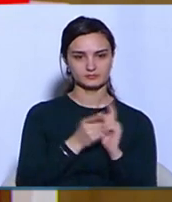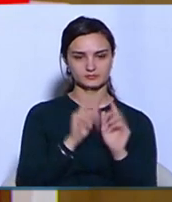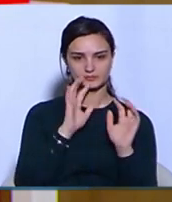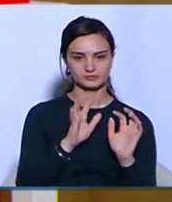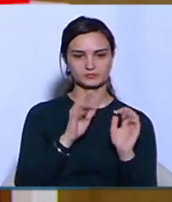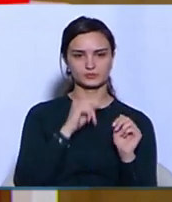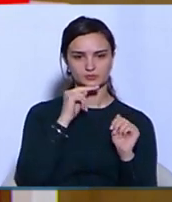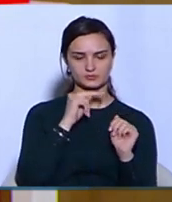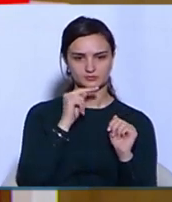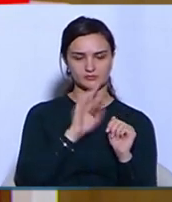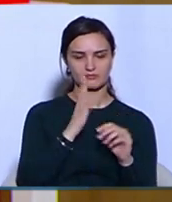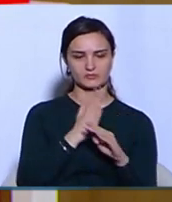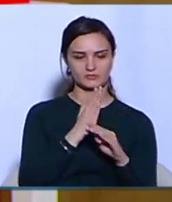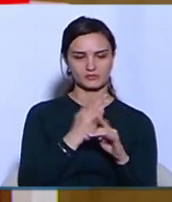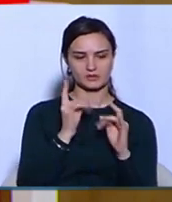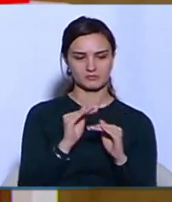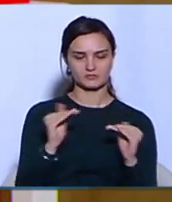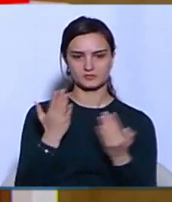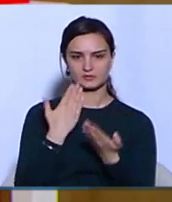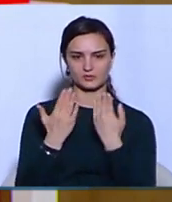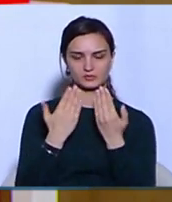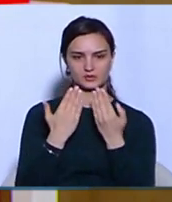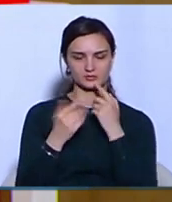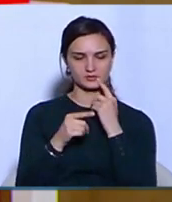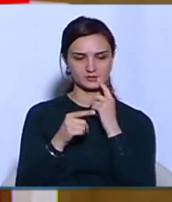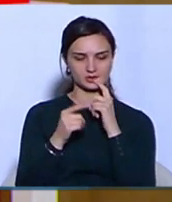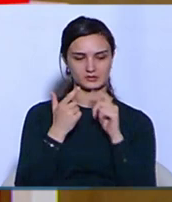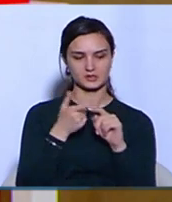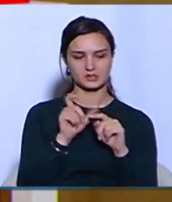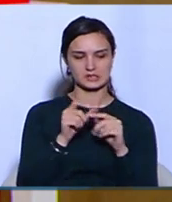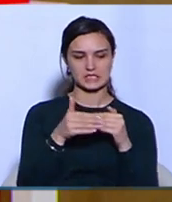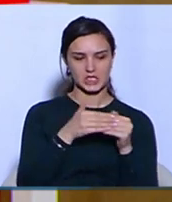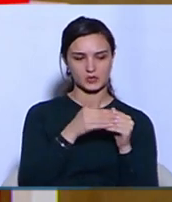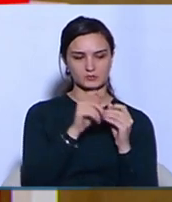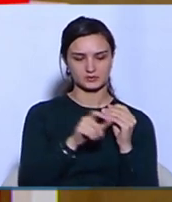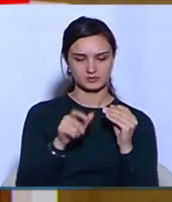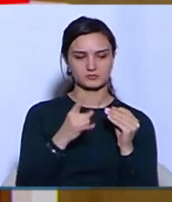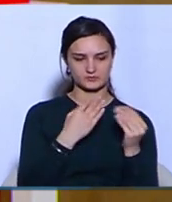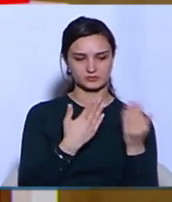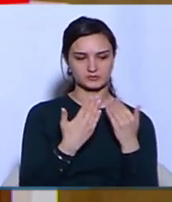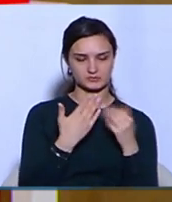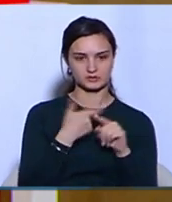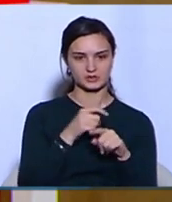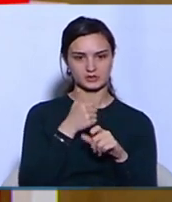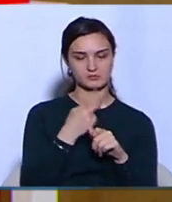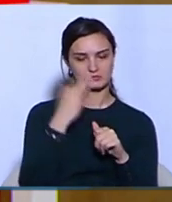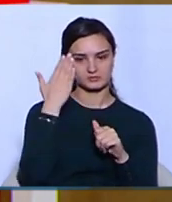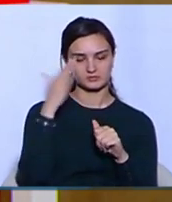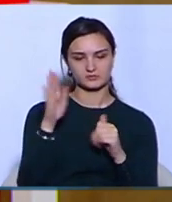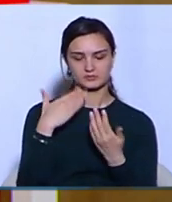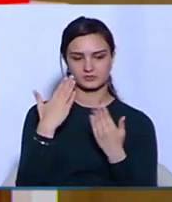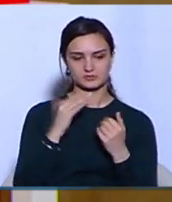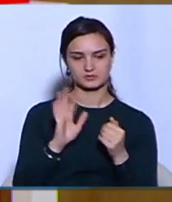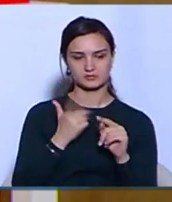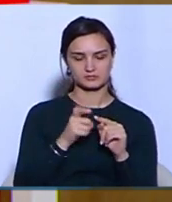junuas, ura drebas, ara ako stav šepčan kontakti. Talijan ako obleb čanki kontaktov šteni vrat.